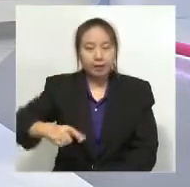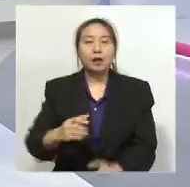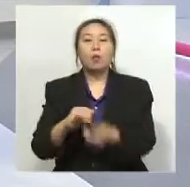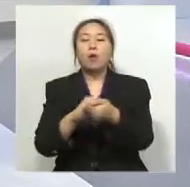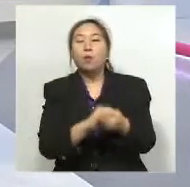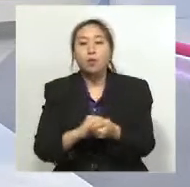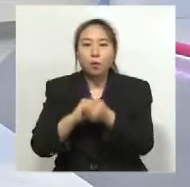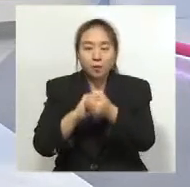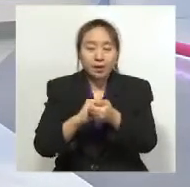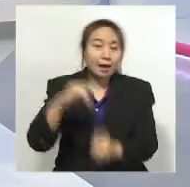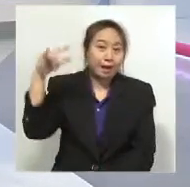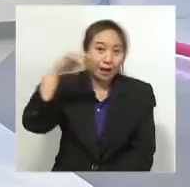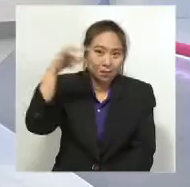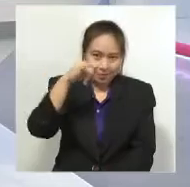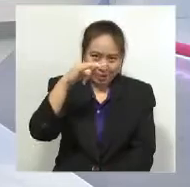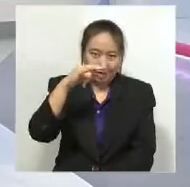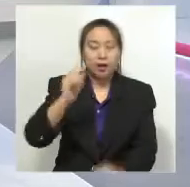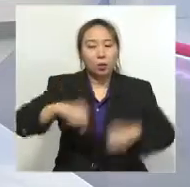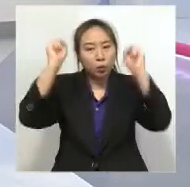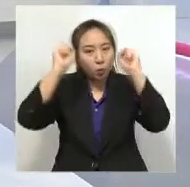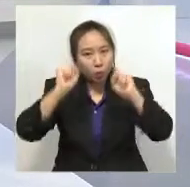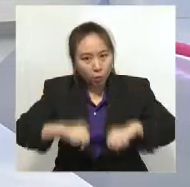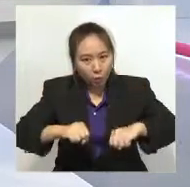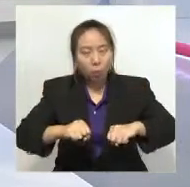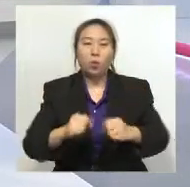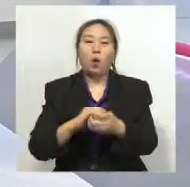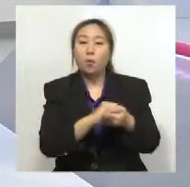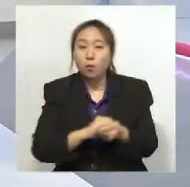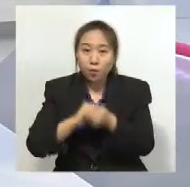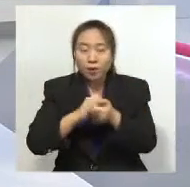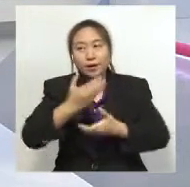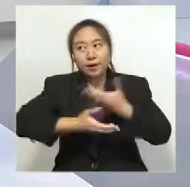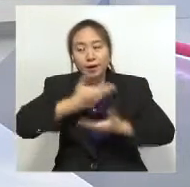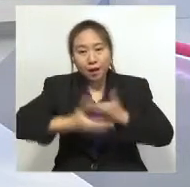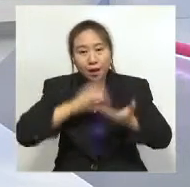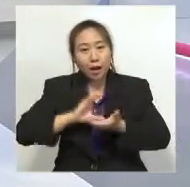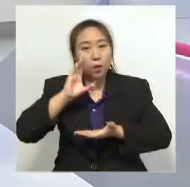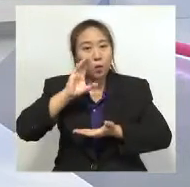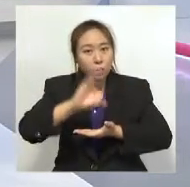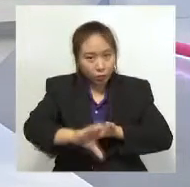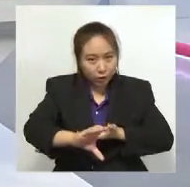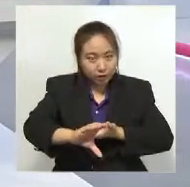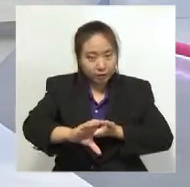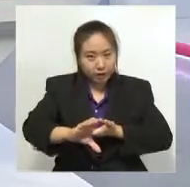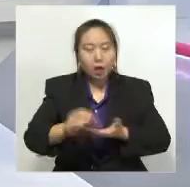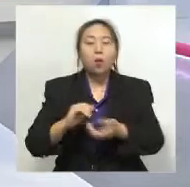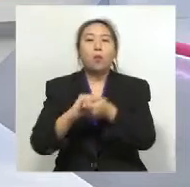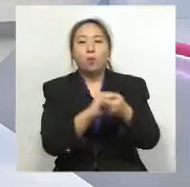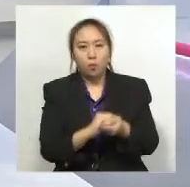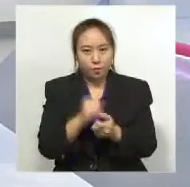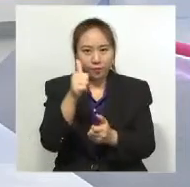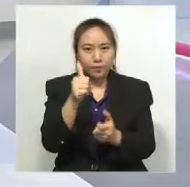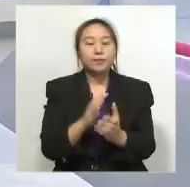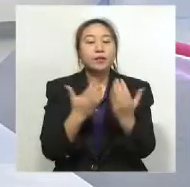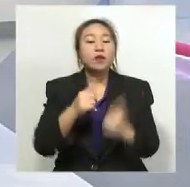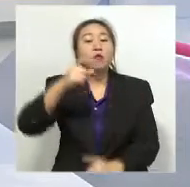รรลุความร่วมมือด้านอากาศยานนะครับรวมไปถึงข้อตกลงที่จะขยายความร่วมมือด้านการค้าการลงทุนไปสู่ระดับภูมิภาคร่วมกันนะครับ